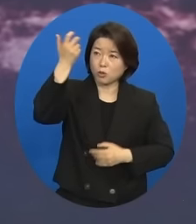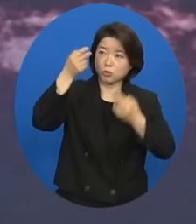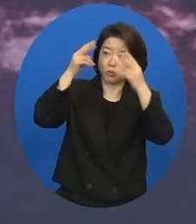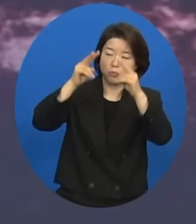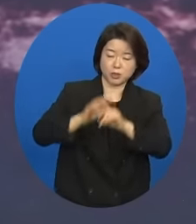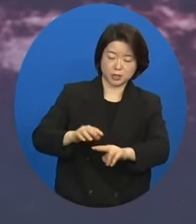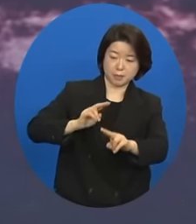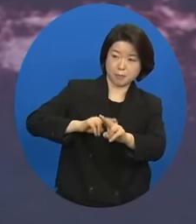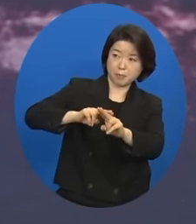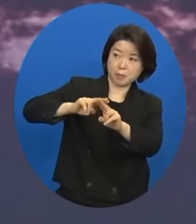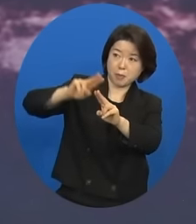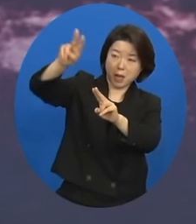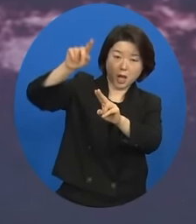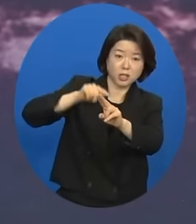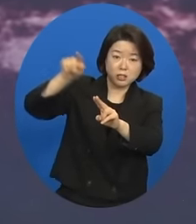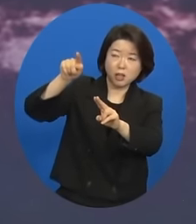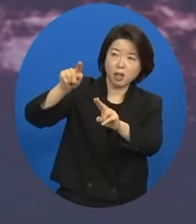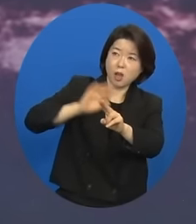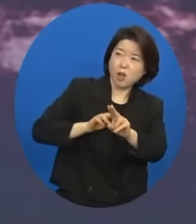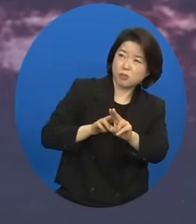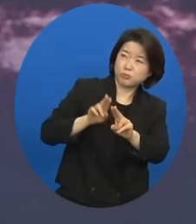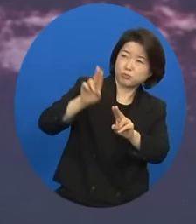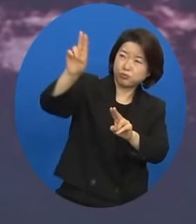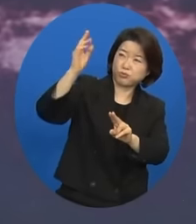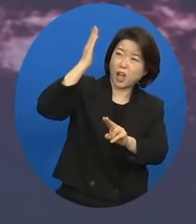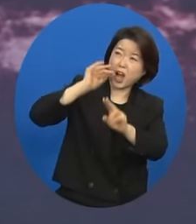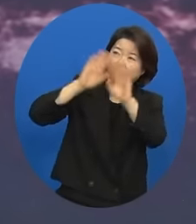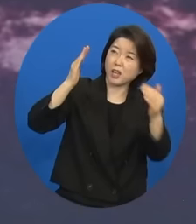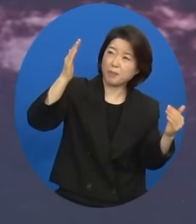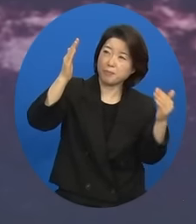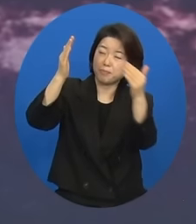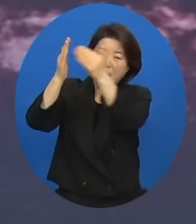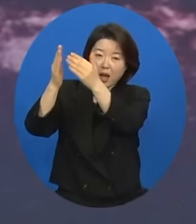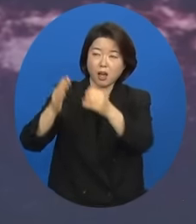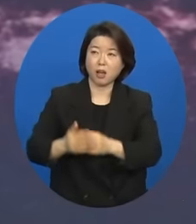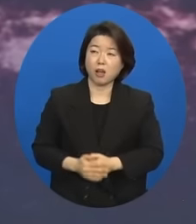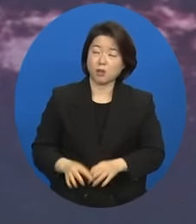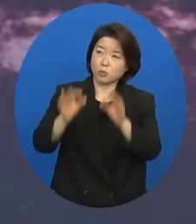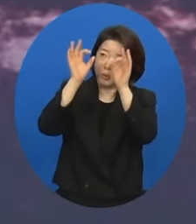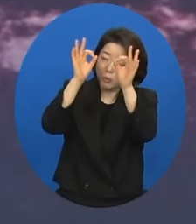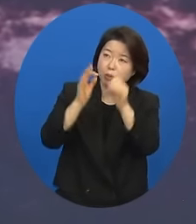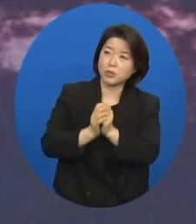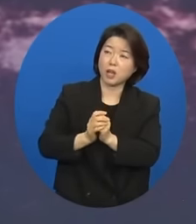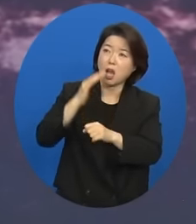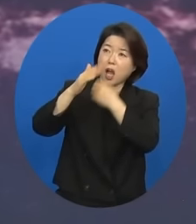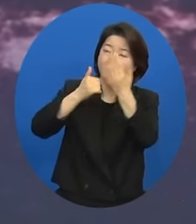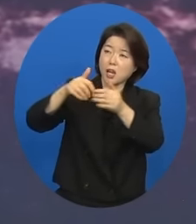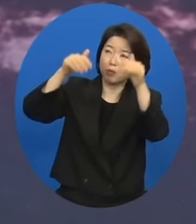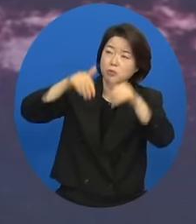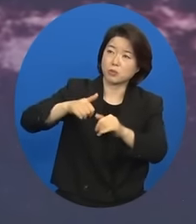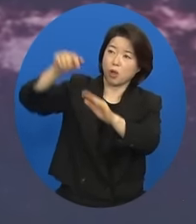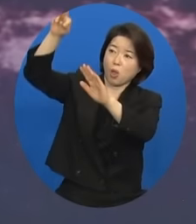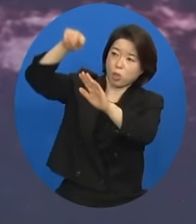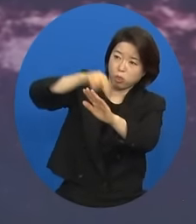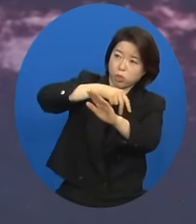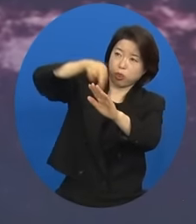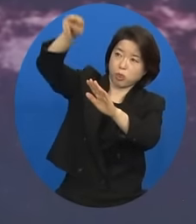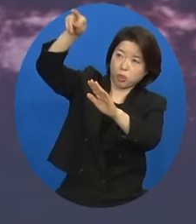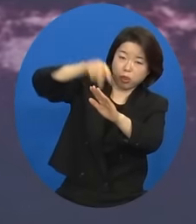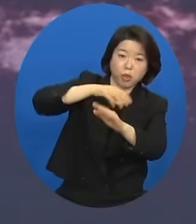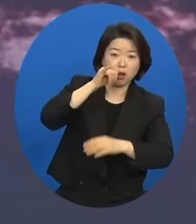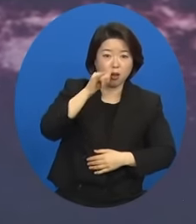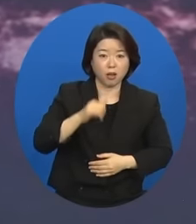위에서 있는데 그 꼭대기가 하늘에 닿았고 또 본즉 하나님의 사자들이 그 위에서 오르락 내리락 하고 있었다는